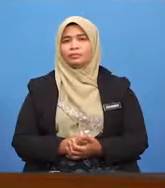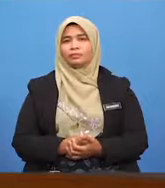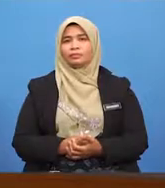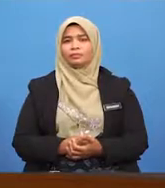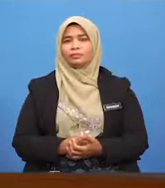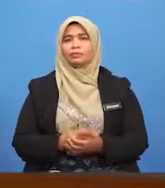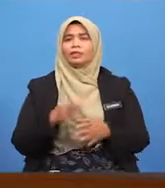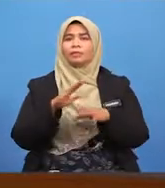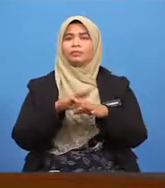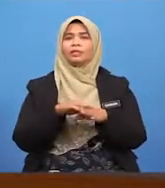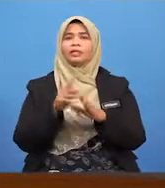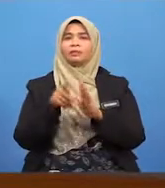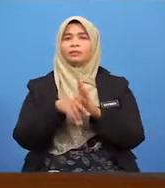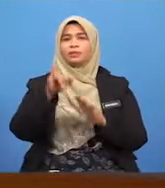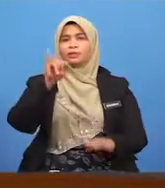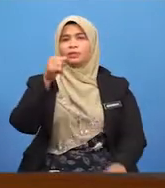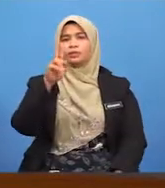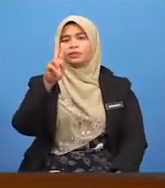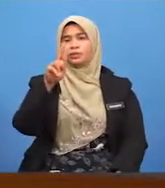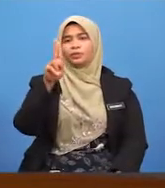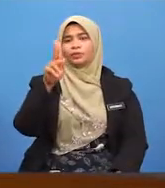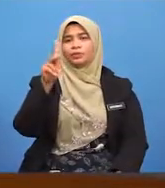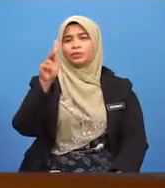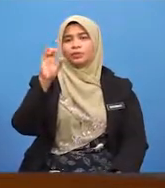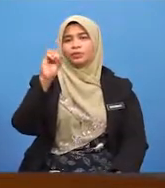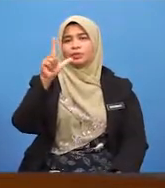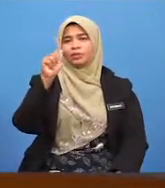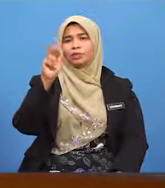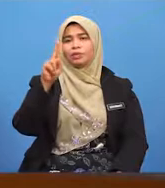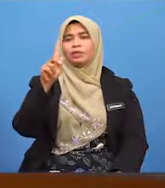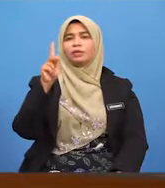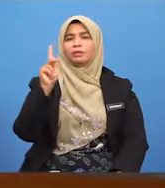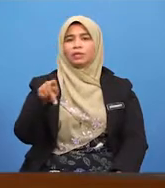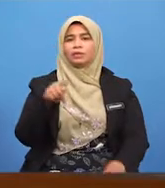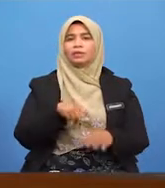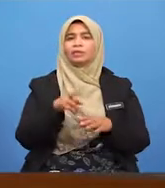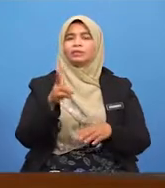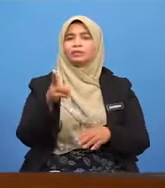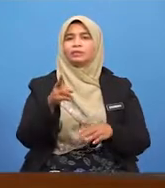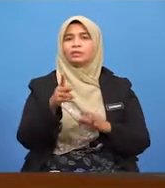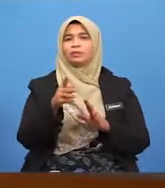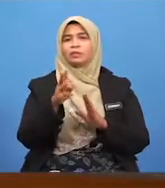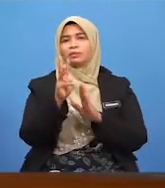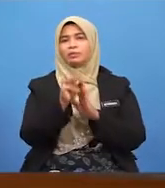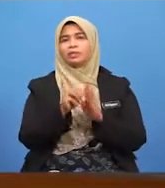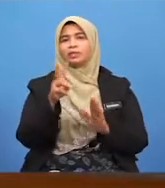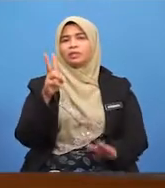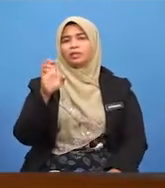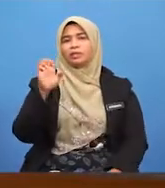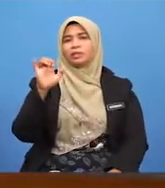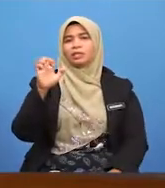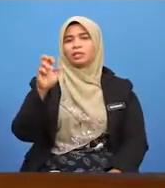pada penjuru Cole perlulah digunting menyerang seperti ini